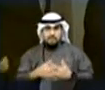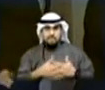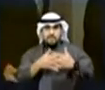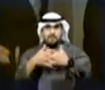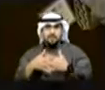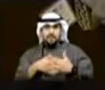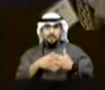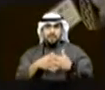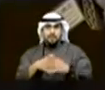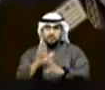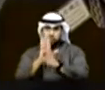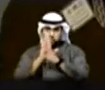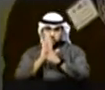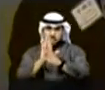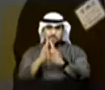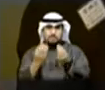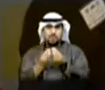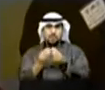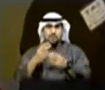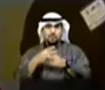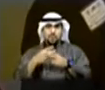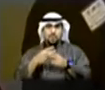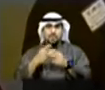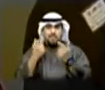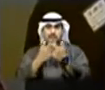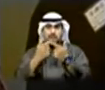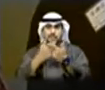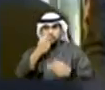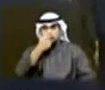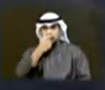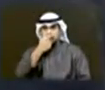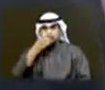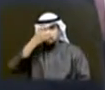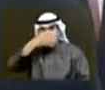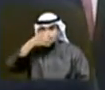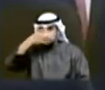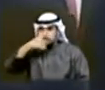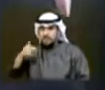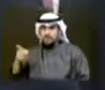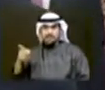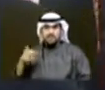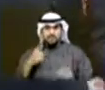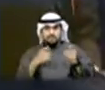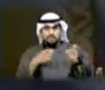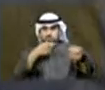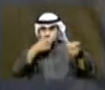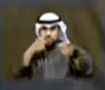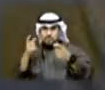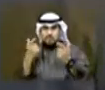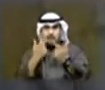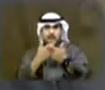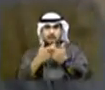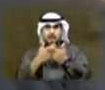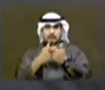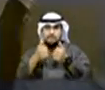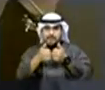سالم عبد الله الجابر الصباح سفير دولة الكويت لدى الولايات المتحدة استقبل أسر الجنود الأمريكيين الذين شاركوا في حرب